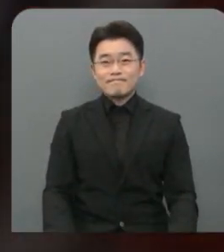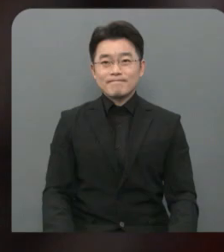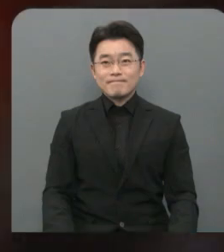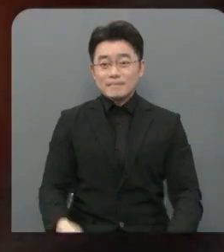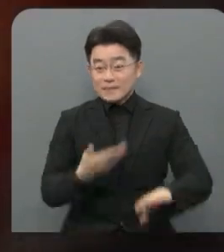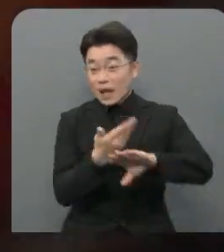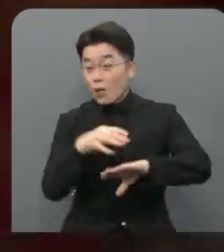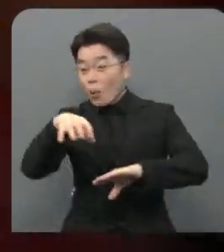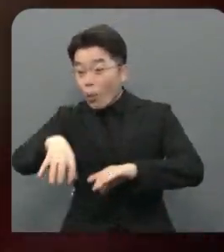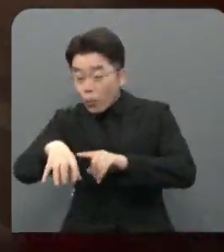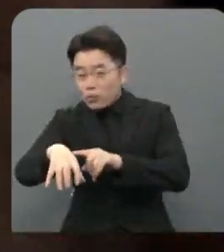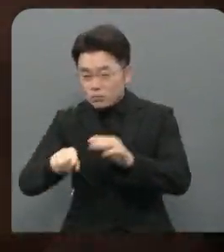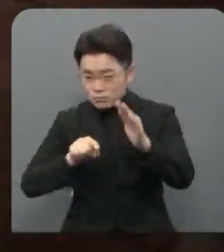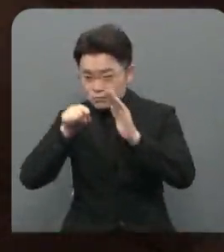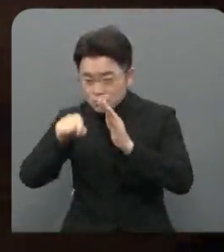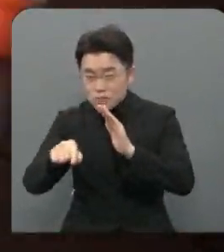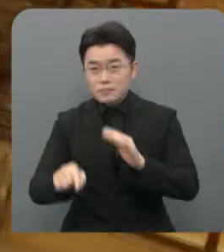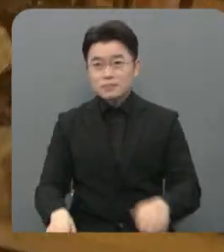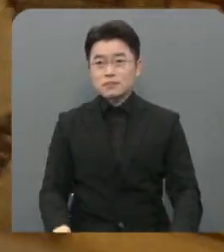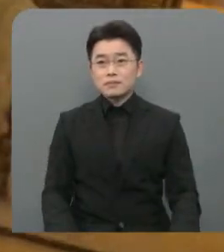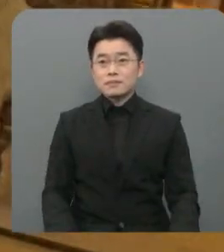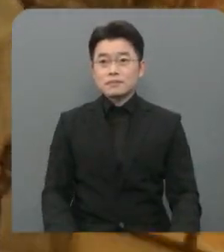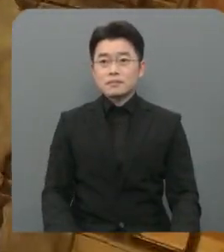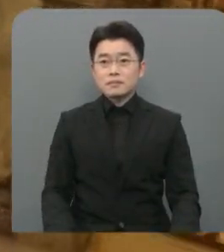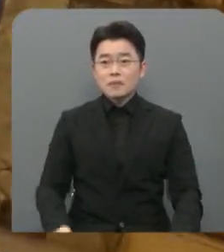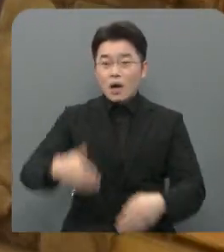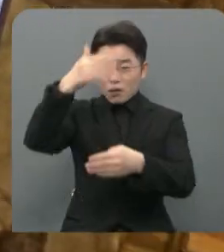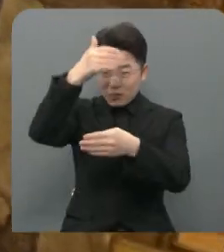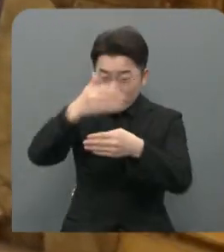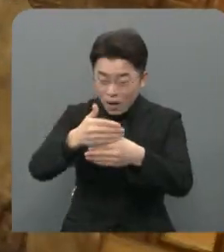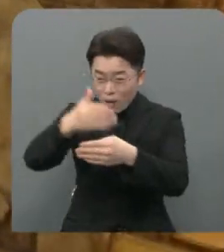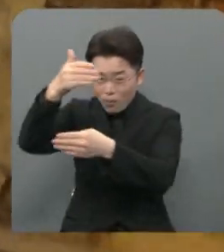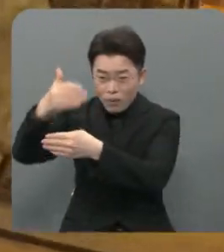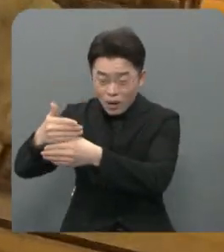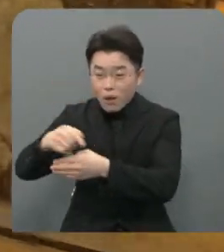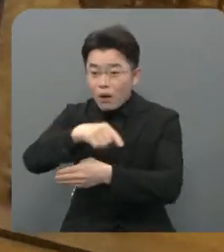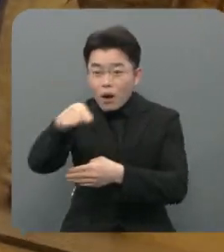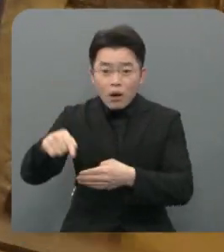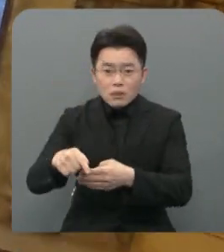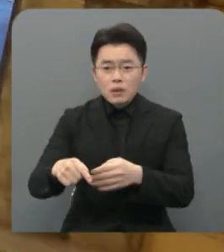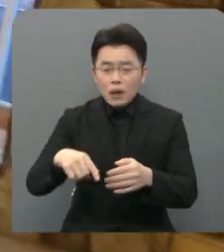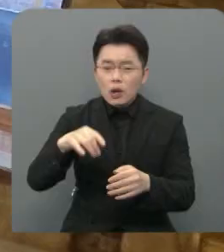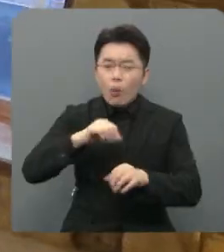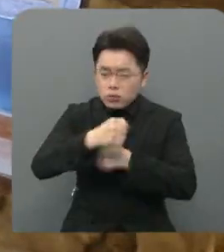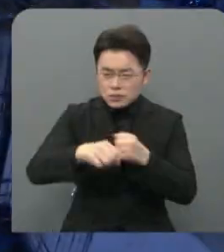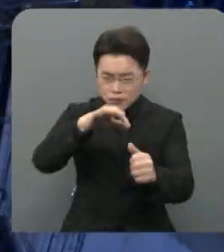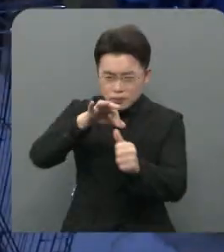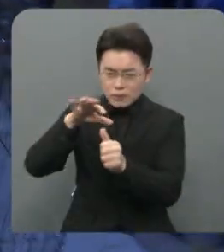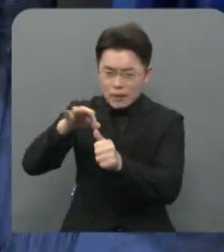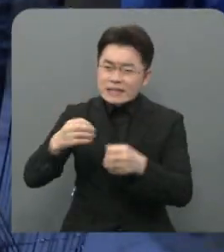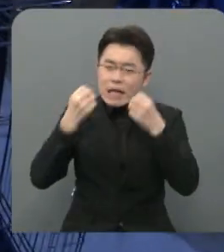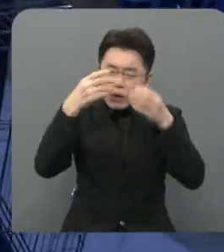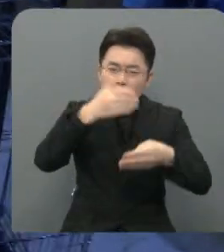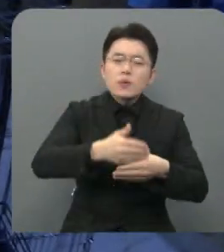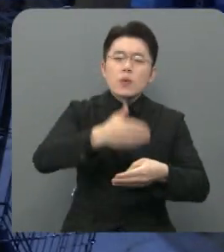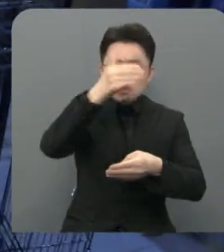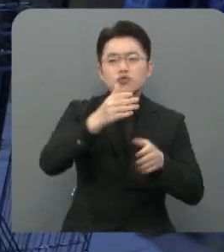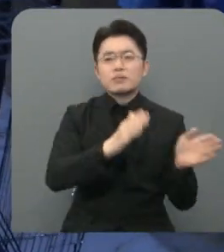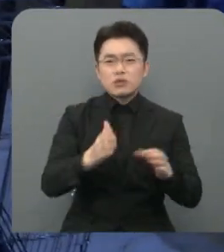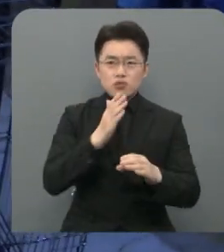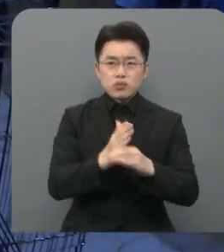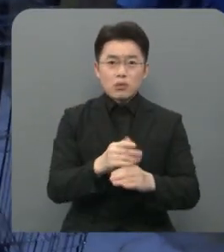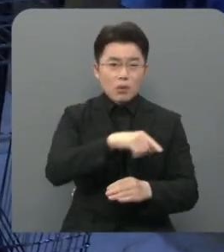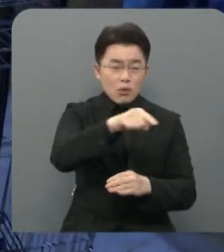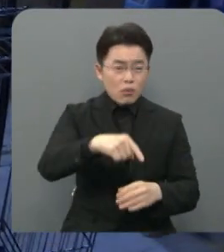다른 실내 동물원에 가봤습니다. 문을 닫은 몇 개 지점에 동물을 모아 새로 개장을 준비 중인데 이곳 역시